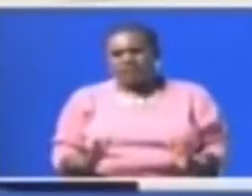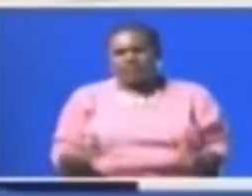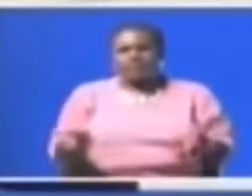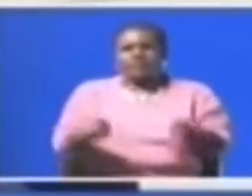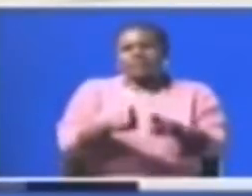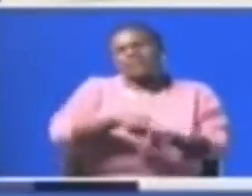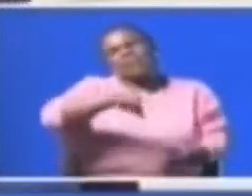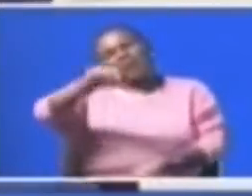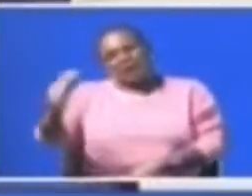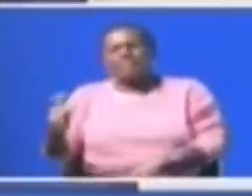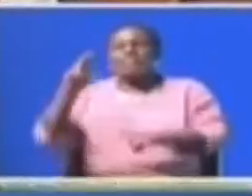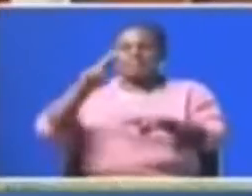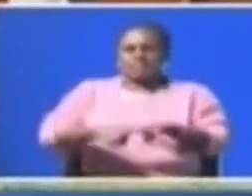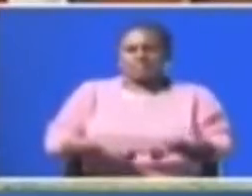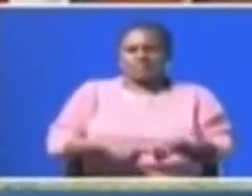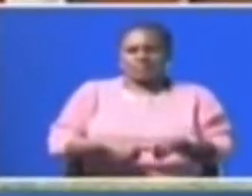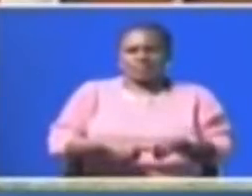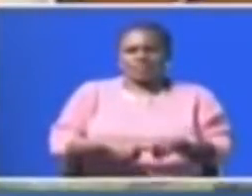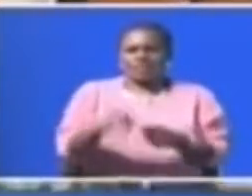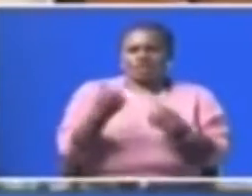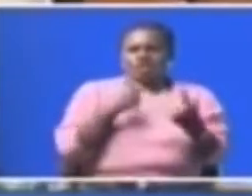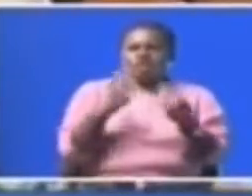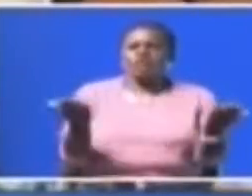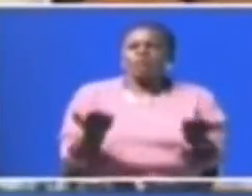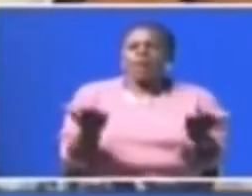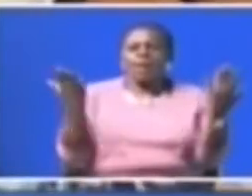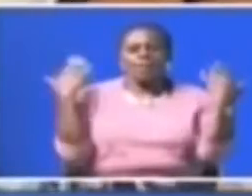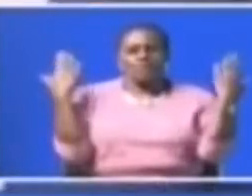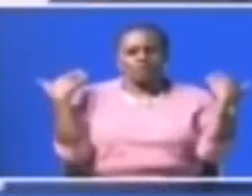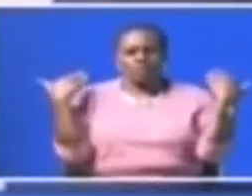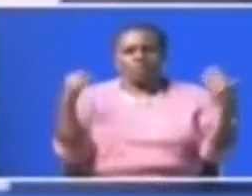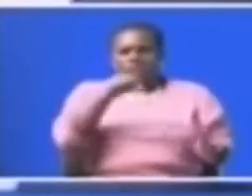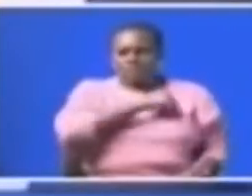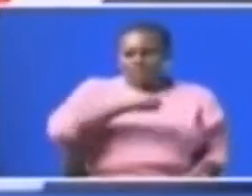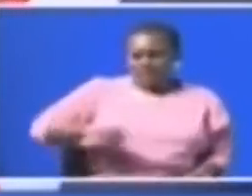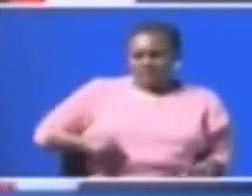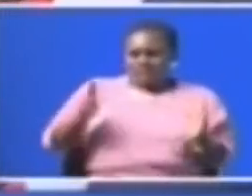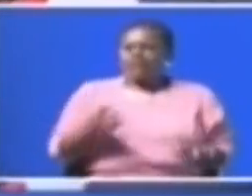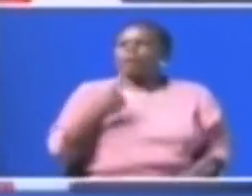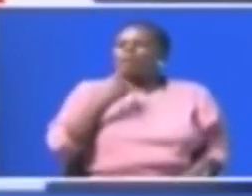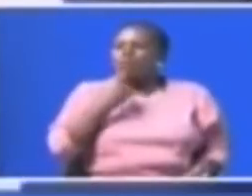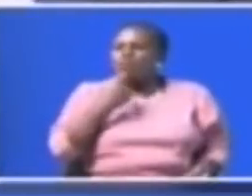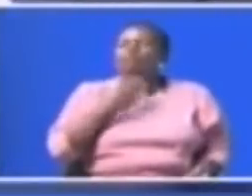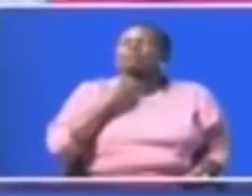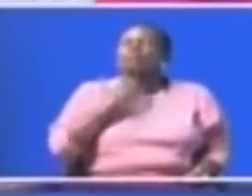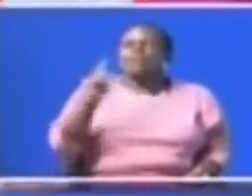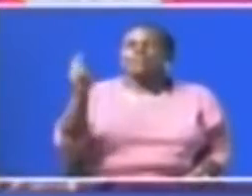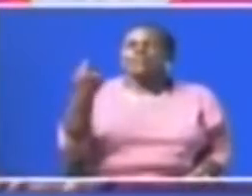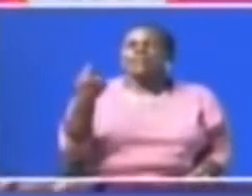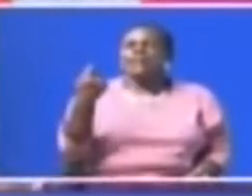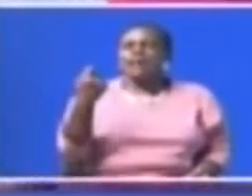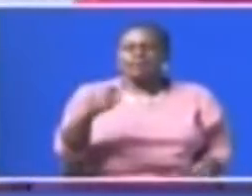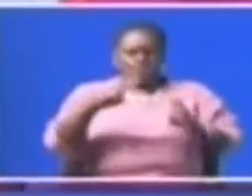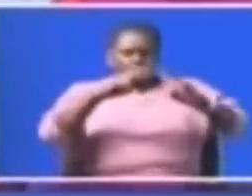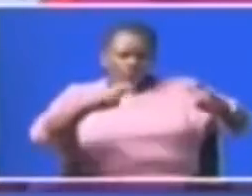ile ingine. Akizungumza katika kaunti ya Meru, seneta wa Baringo Gideon Moi amewataka wa Kenya kuwapiga